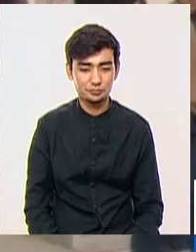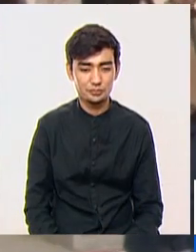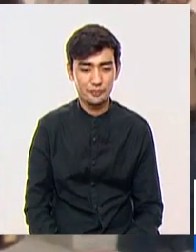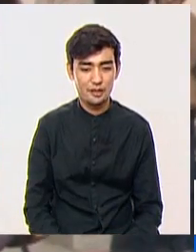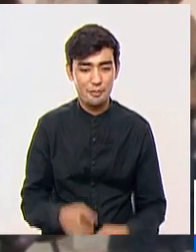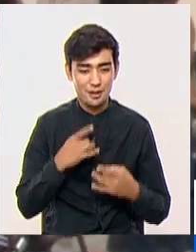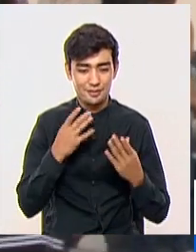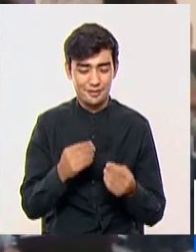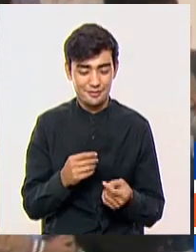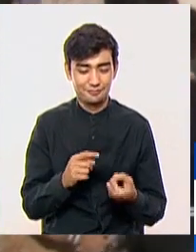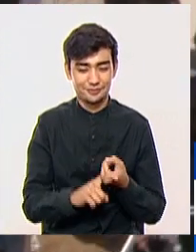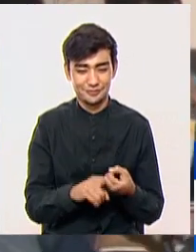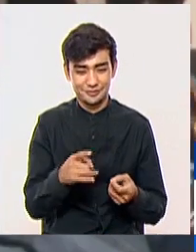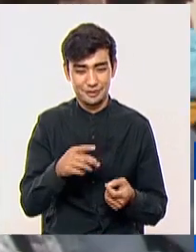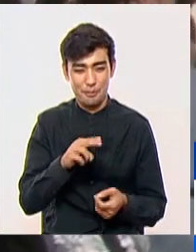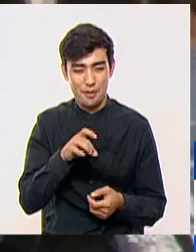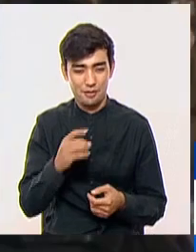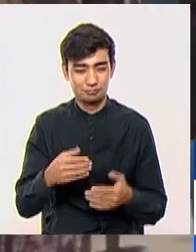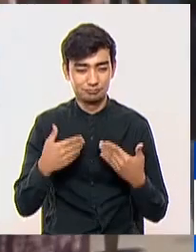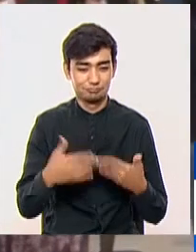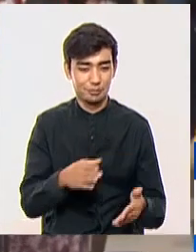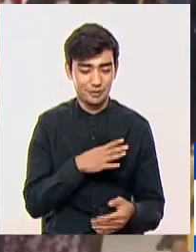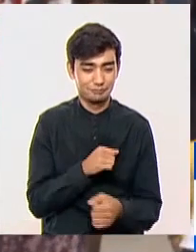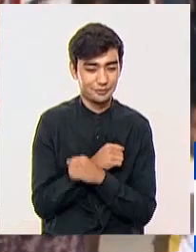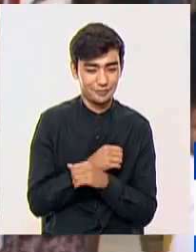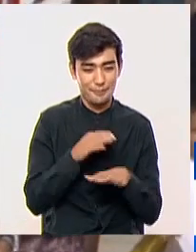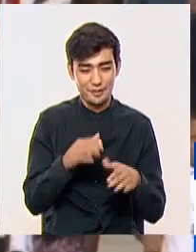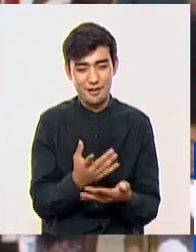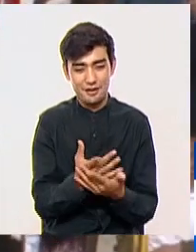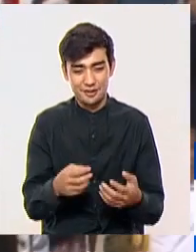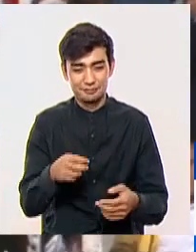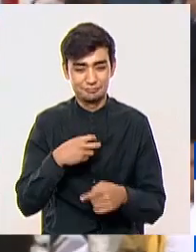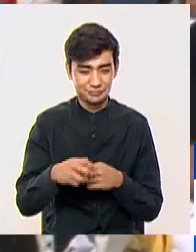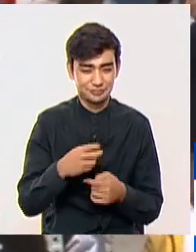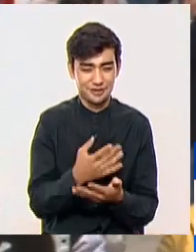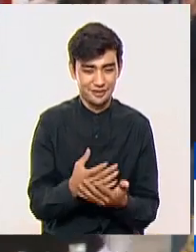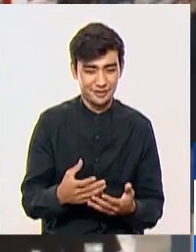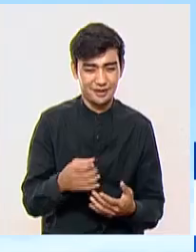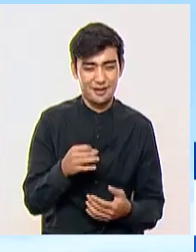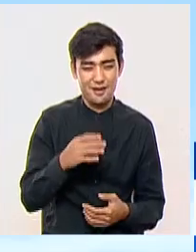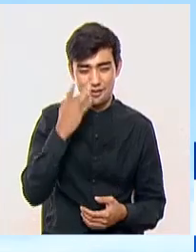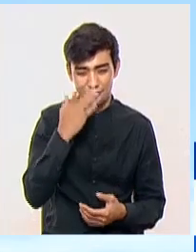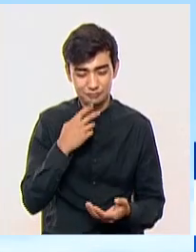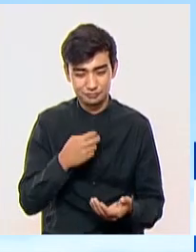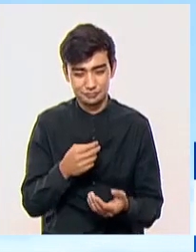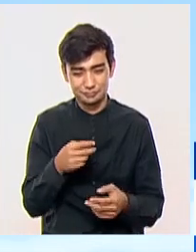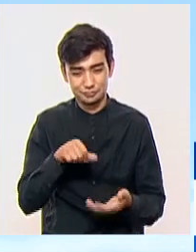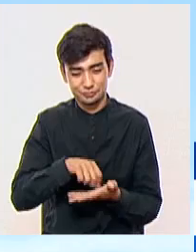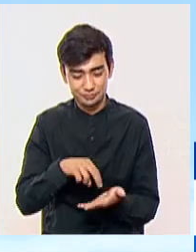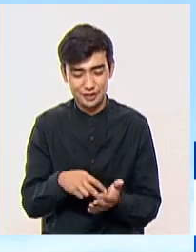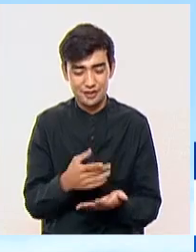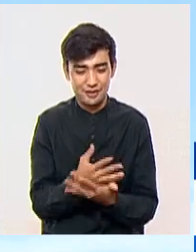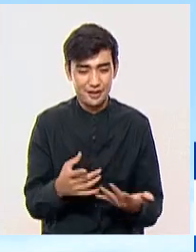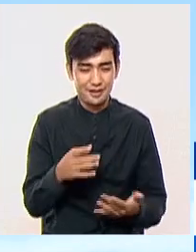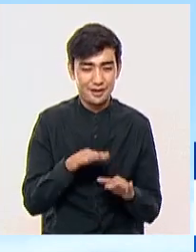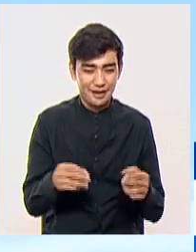Мереке қарсаңында пайдалануға берілген саябақта тұрғындардың демалуына арналған түрлі аттракциондар, субұрқақ, жазғы сахна, балалардың ойын алаңдары да